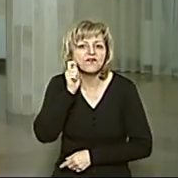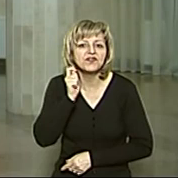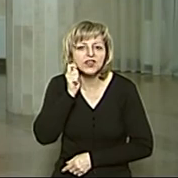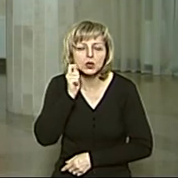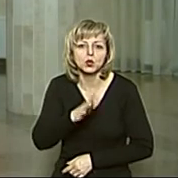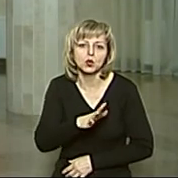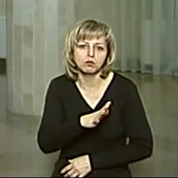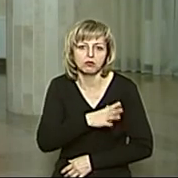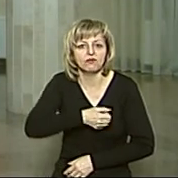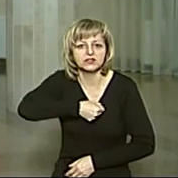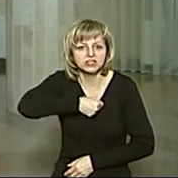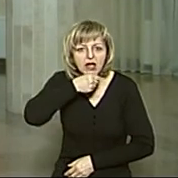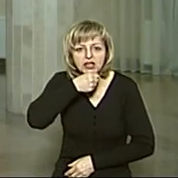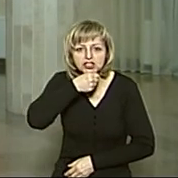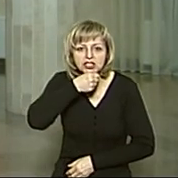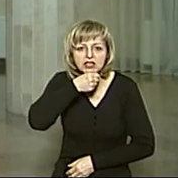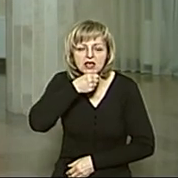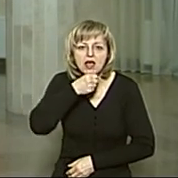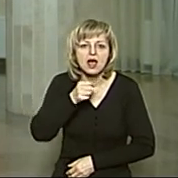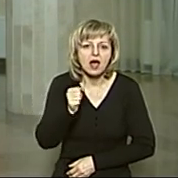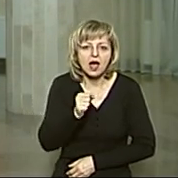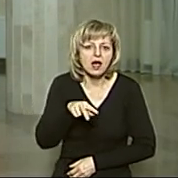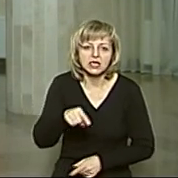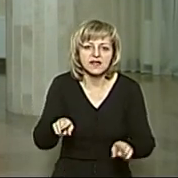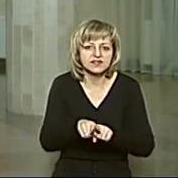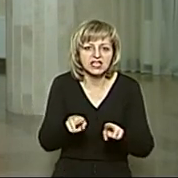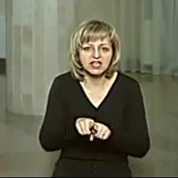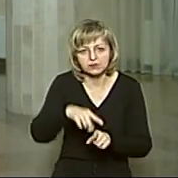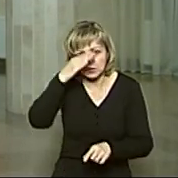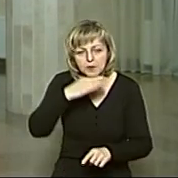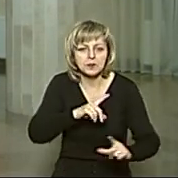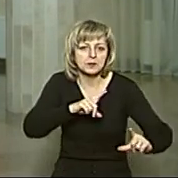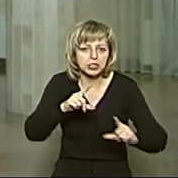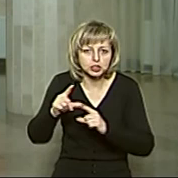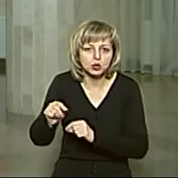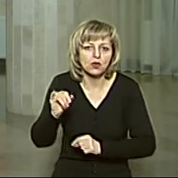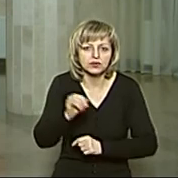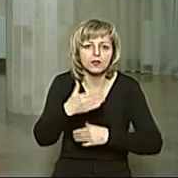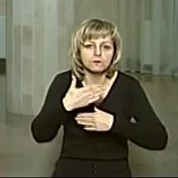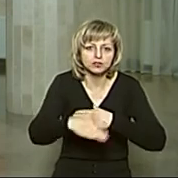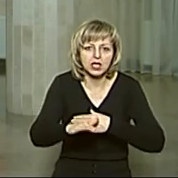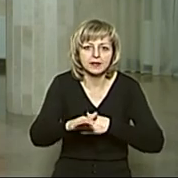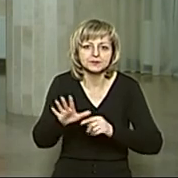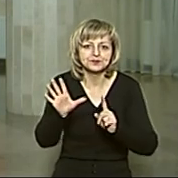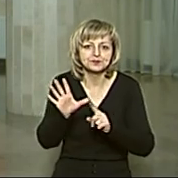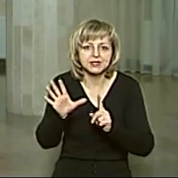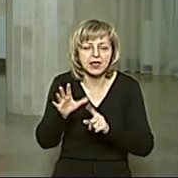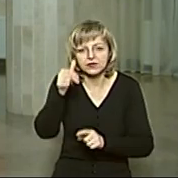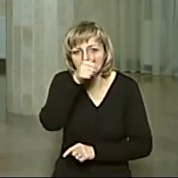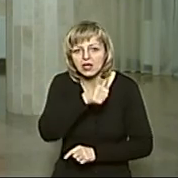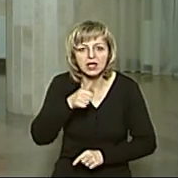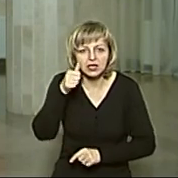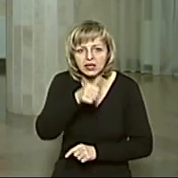навіть був старший вже, але все рівно він пішов і він вже 5-й